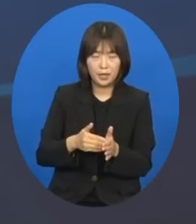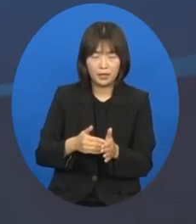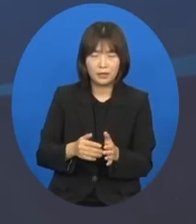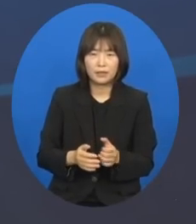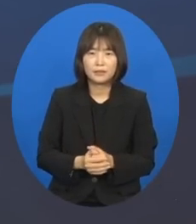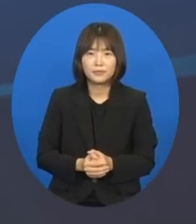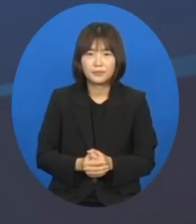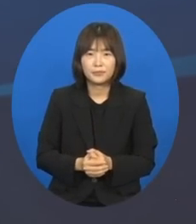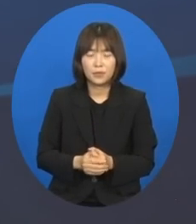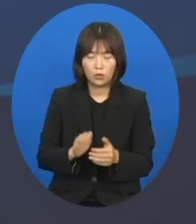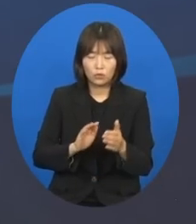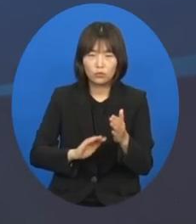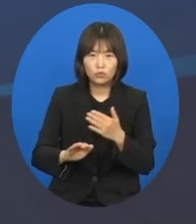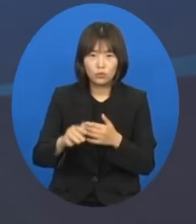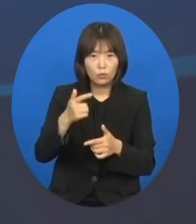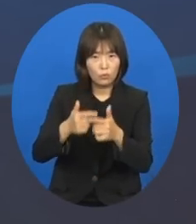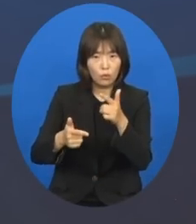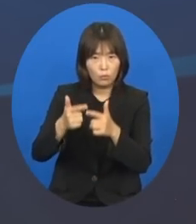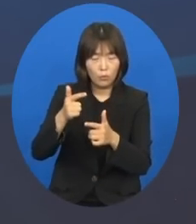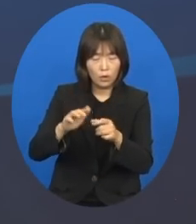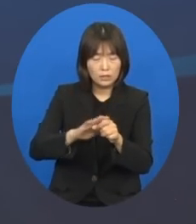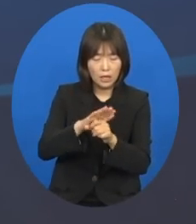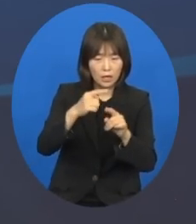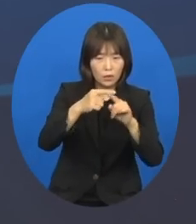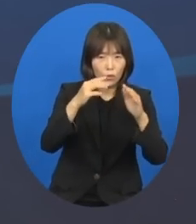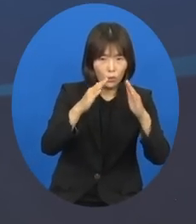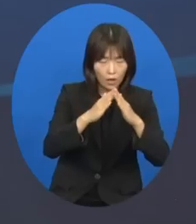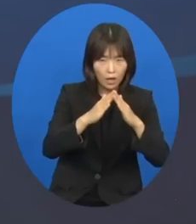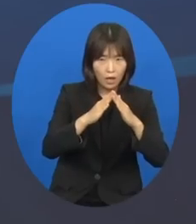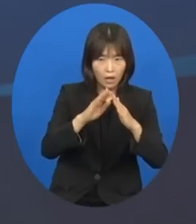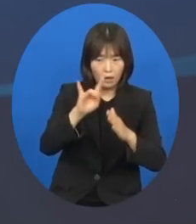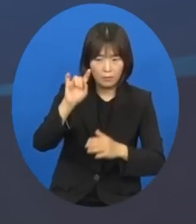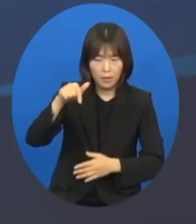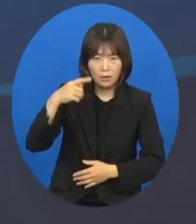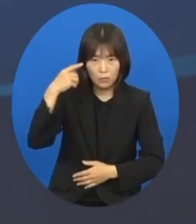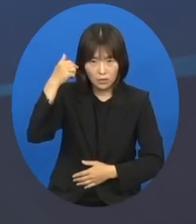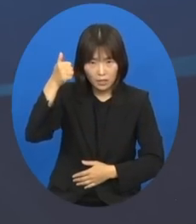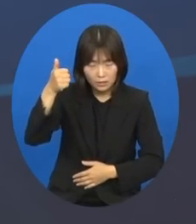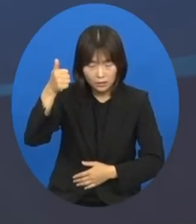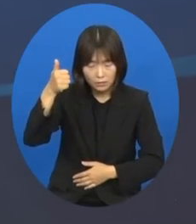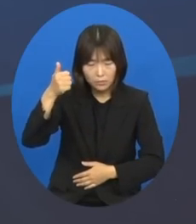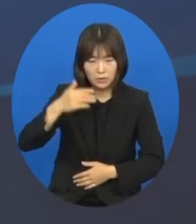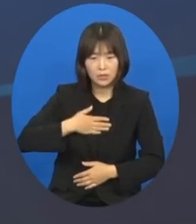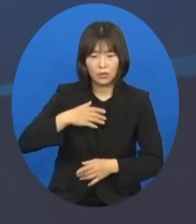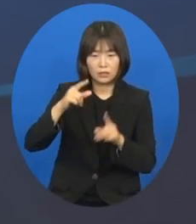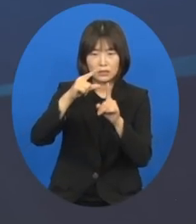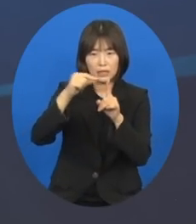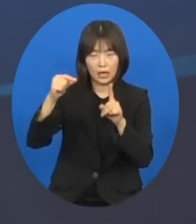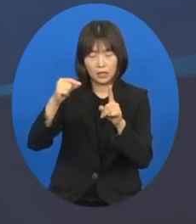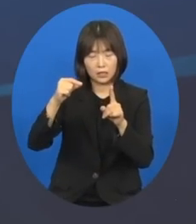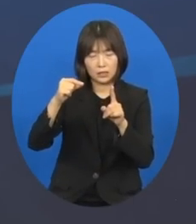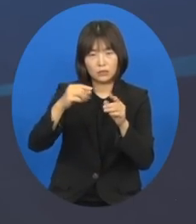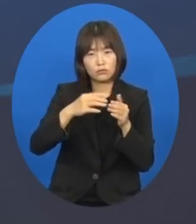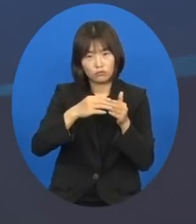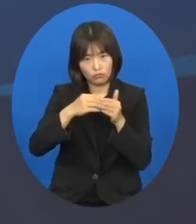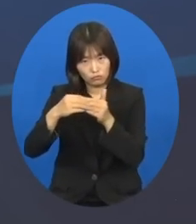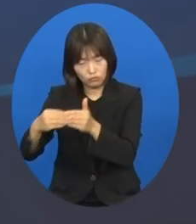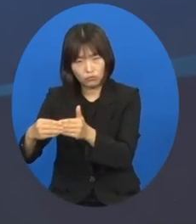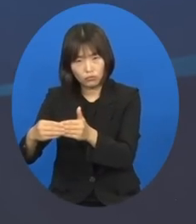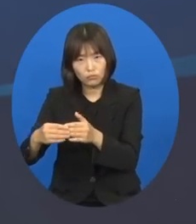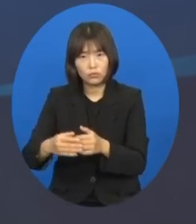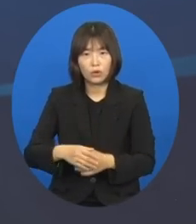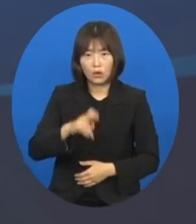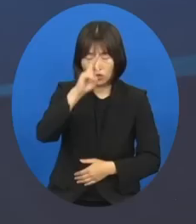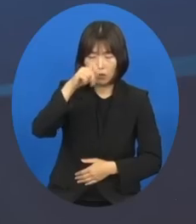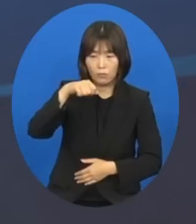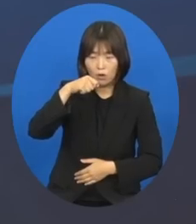그러고 난 뒤에 그 목포에 사랑의 백동조 목사님이라는 분이 저희를 가이드 해주셨는데 점심 합시다